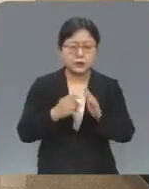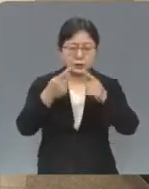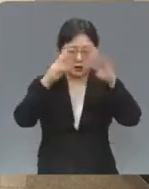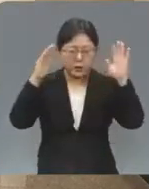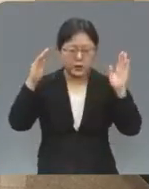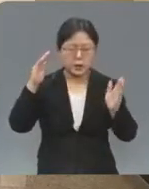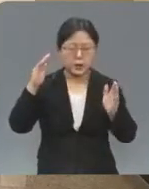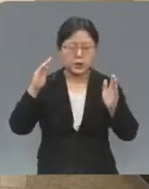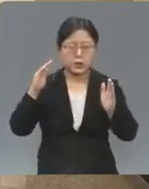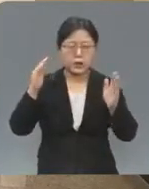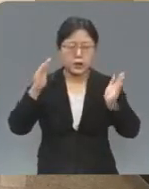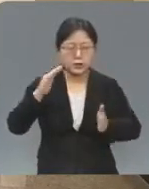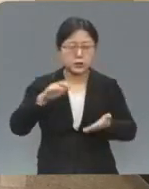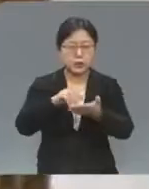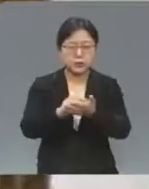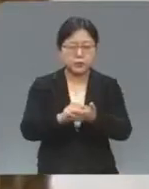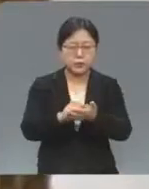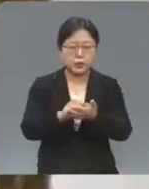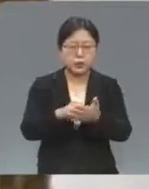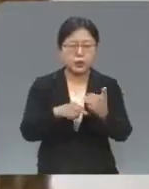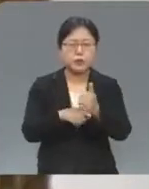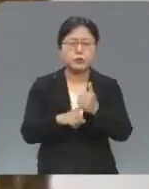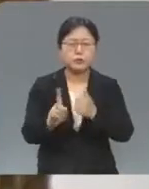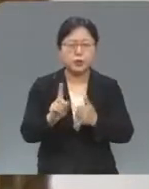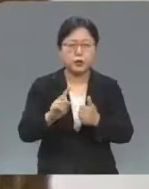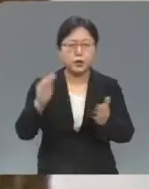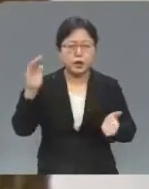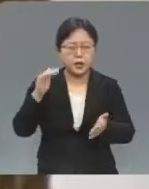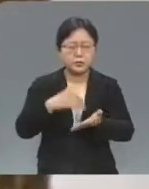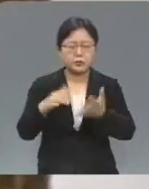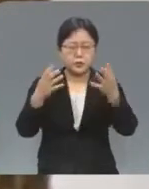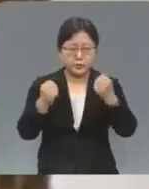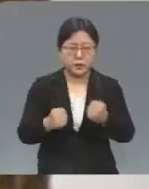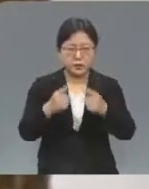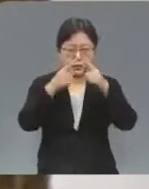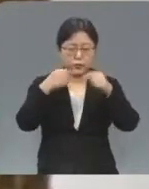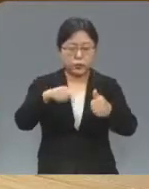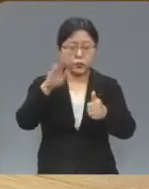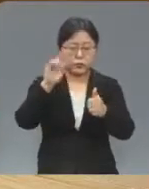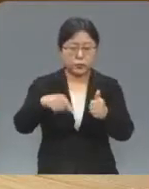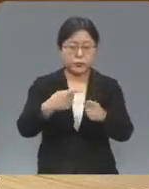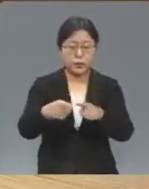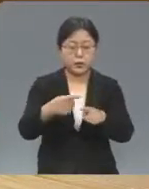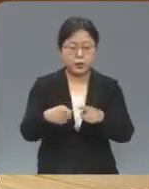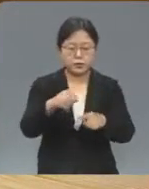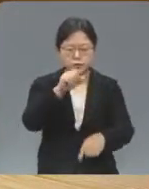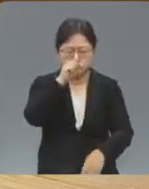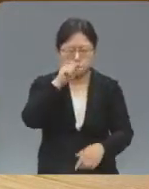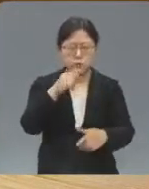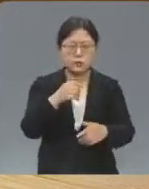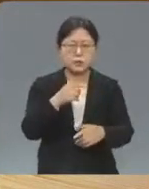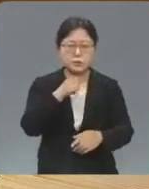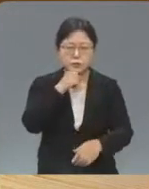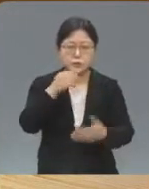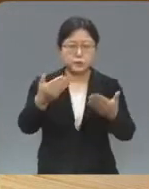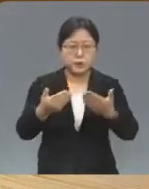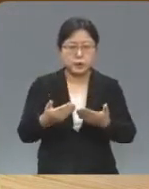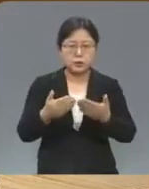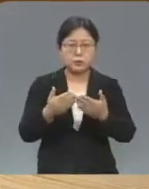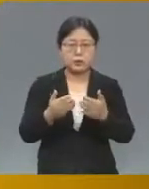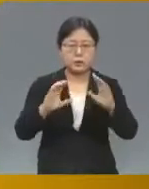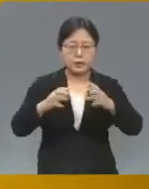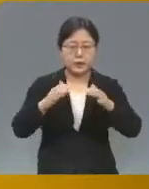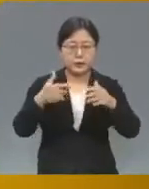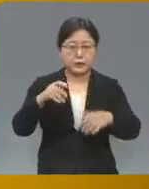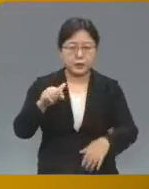학생 악보 이처럼 목을 매는 이유는 학생 축원 일에 높으면 교육부에 대한 영향평가 등에서 높은 점수를 받고 국가장학금 지금